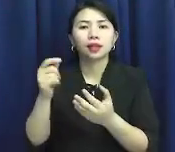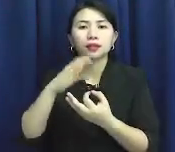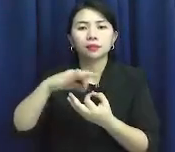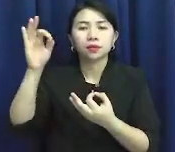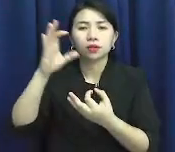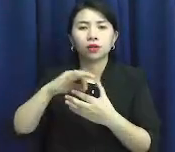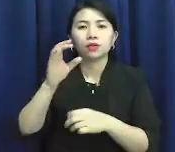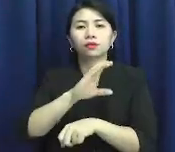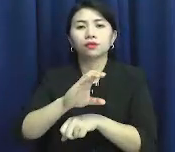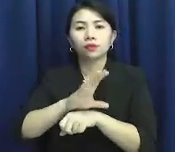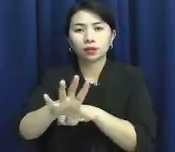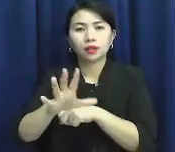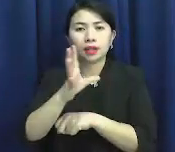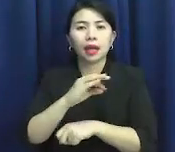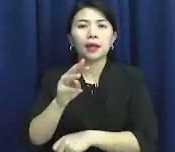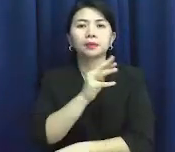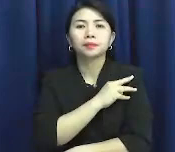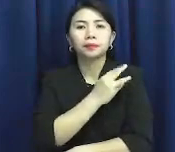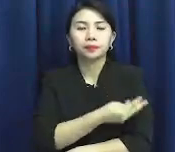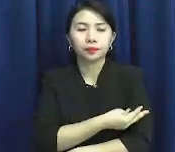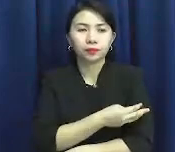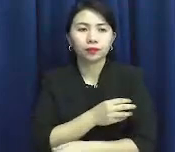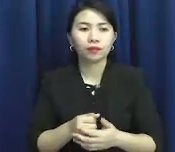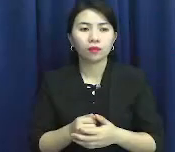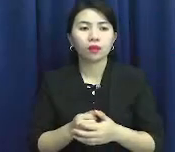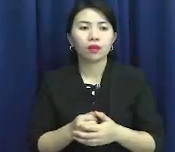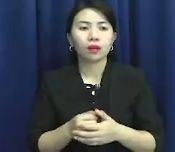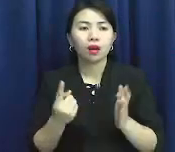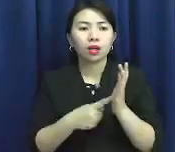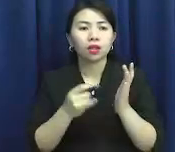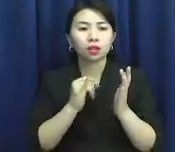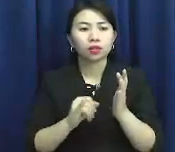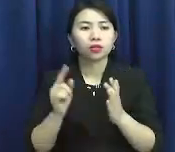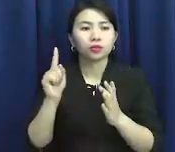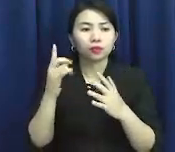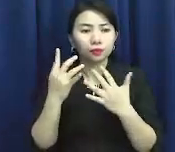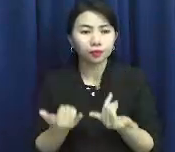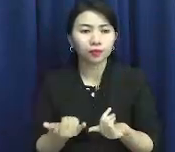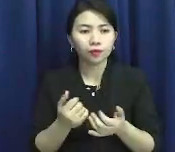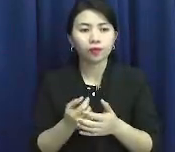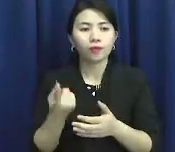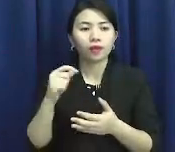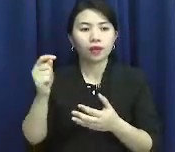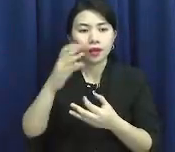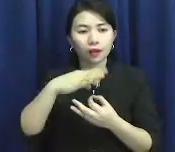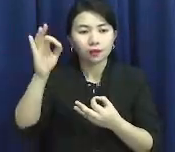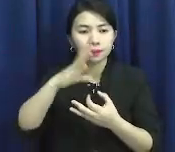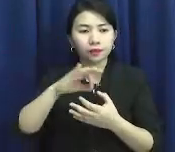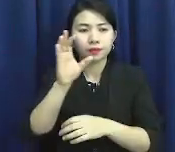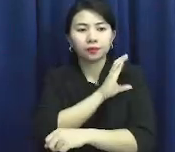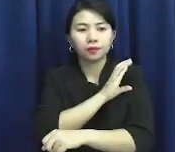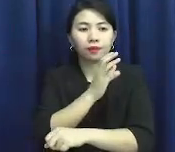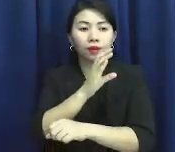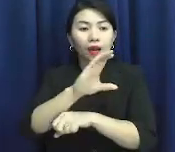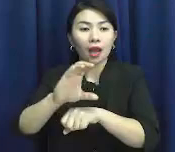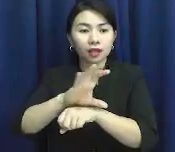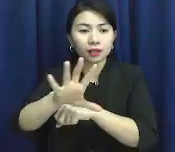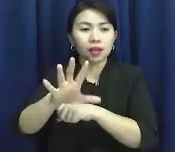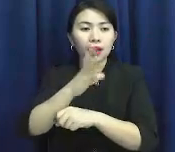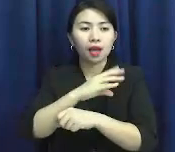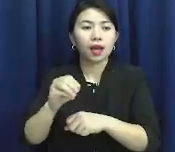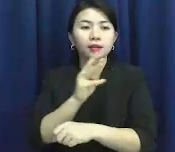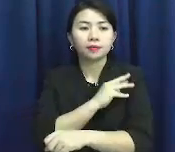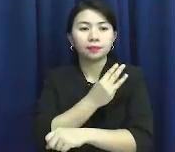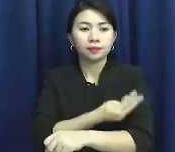and might. Yan yung sinasabi ko sa inyo kanina. Ito na ngayon, the spirit of counsel and might. Nandito na tayo sa kilos